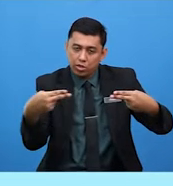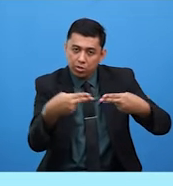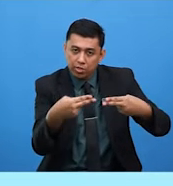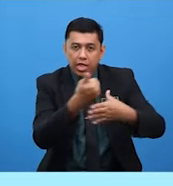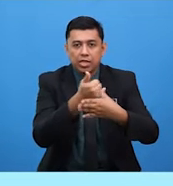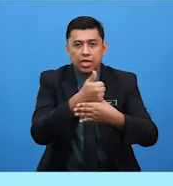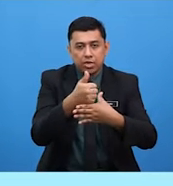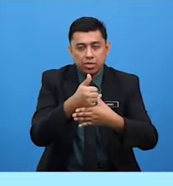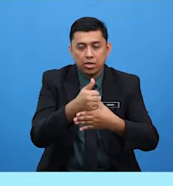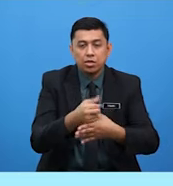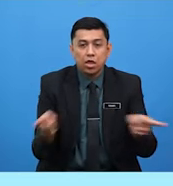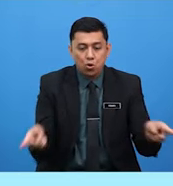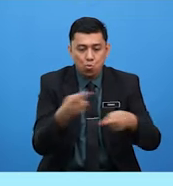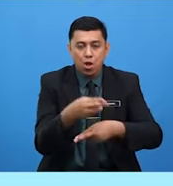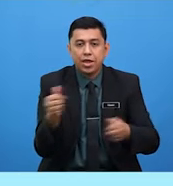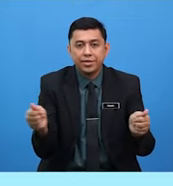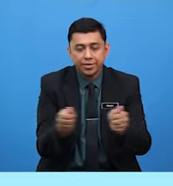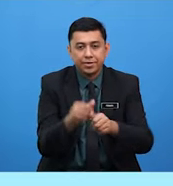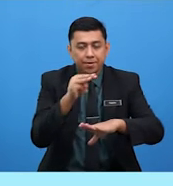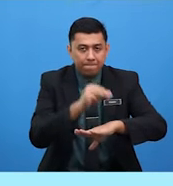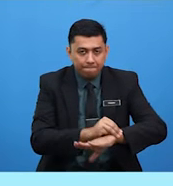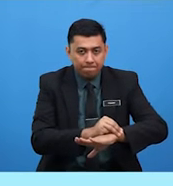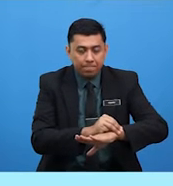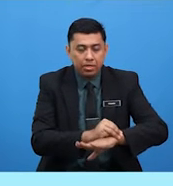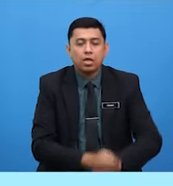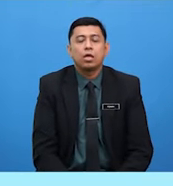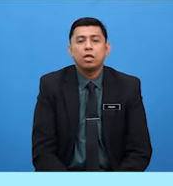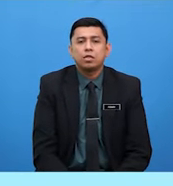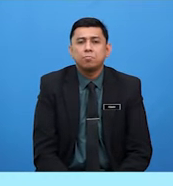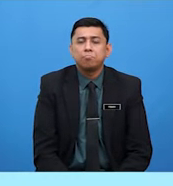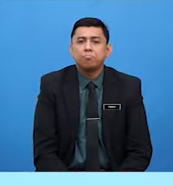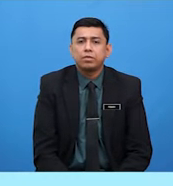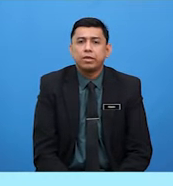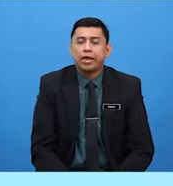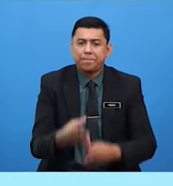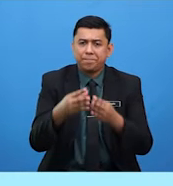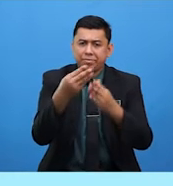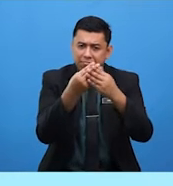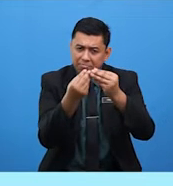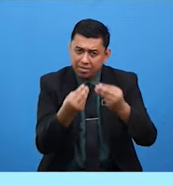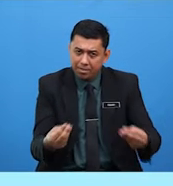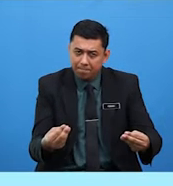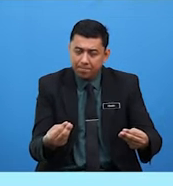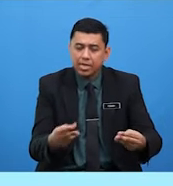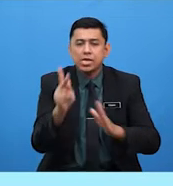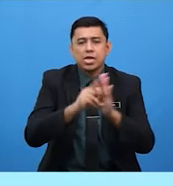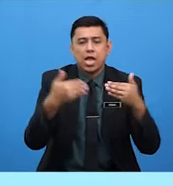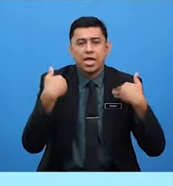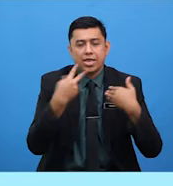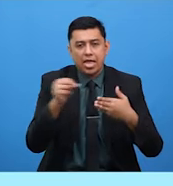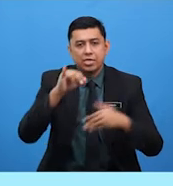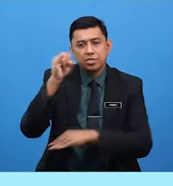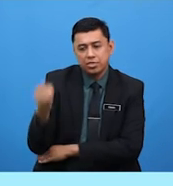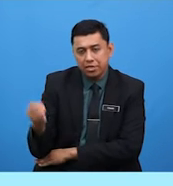antara luang dengan masa bagi membezakan kadar resapan dalam tiga keadaan jirin, iaitu